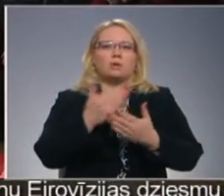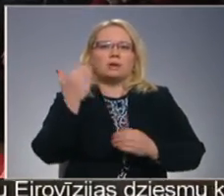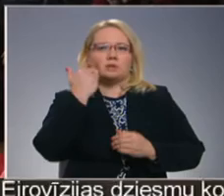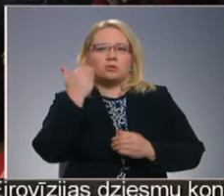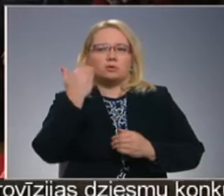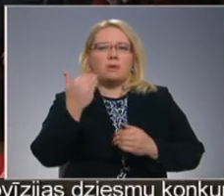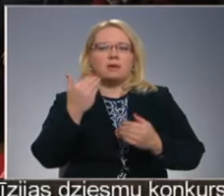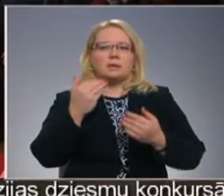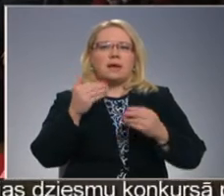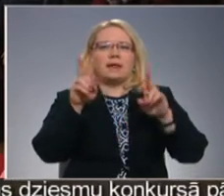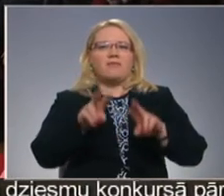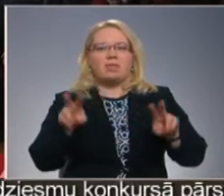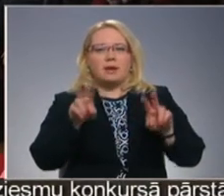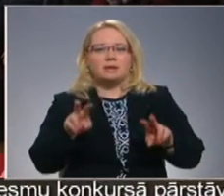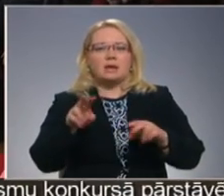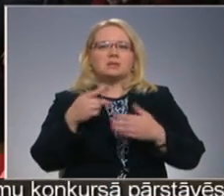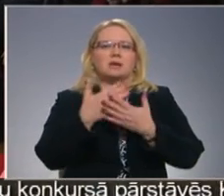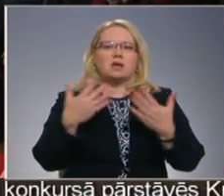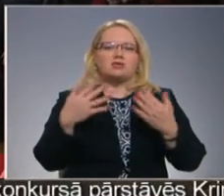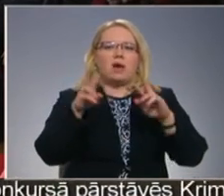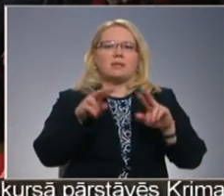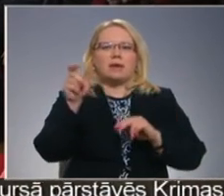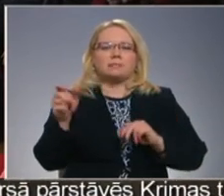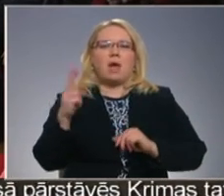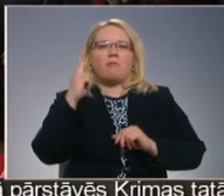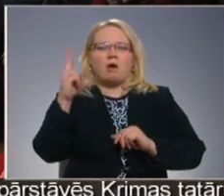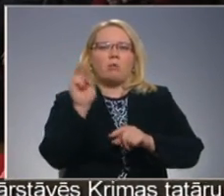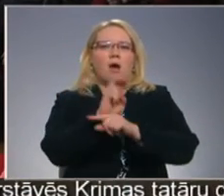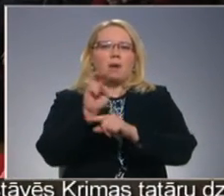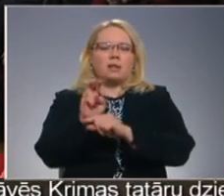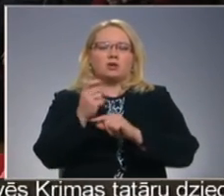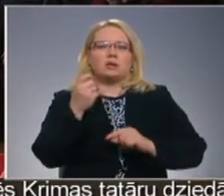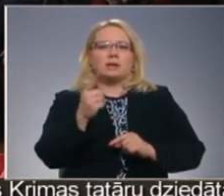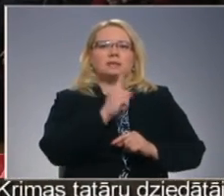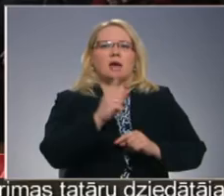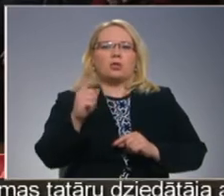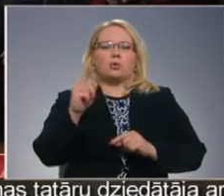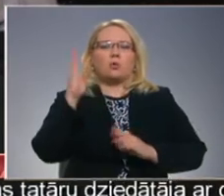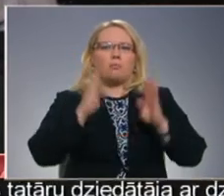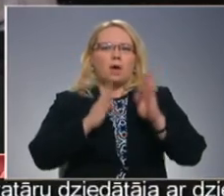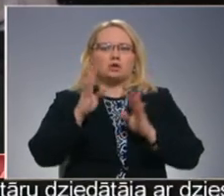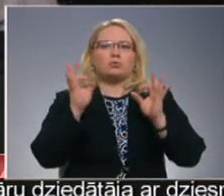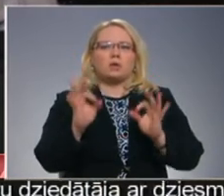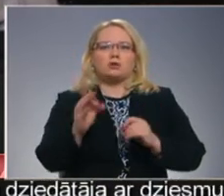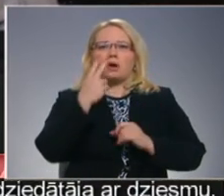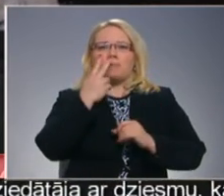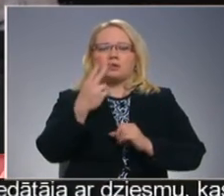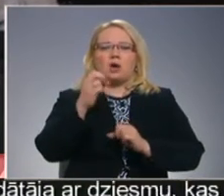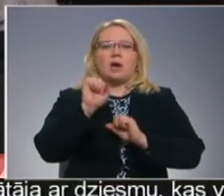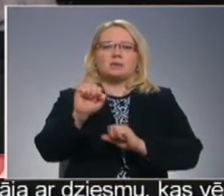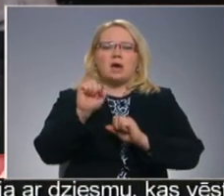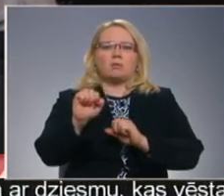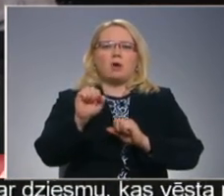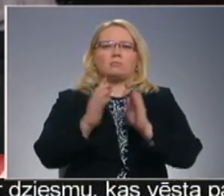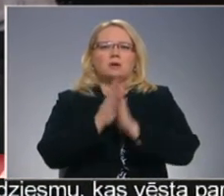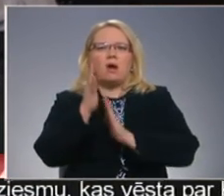saucama inventarizācija. Proti, dažādi eksperti apgalvo, ka ir apmeklējuši gandrīz vai katru mežu un tiešām redzējuši aizsargājamos